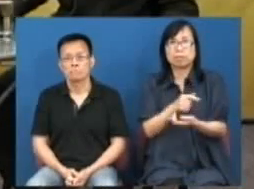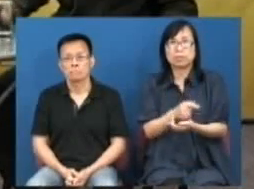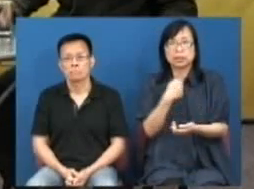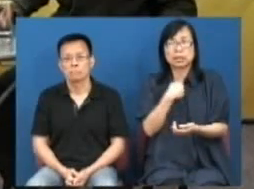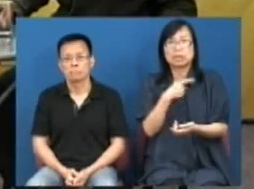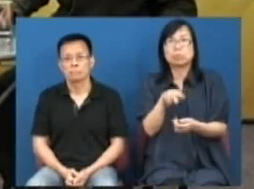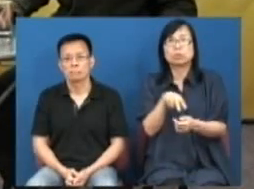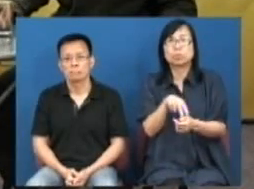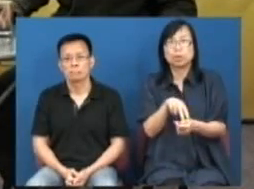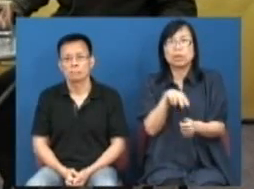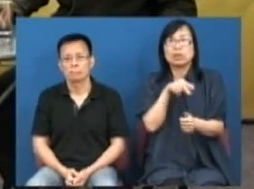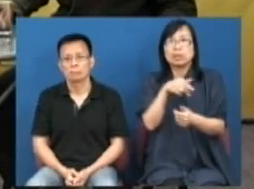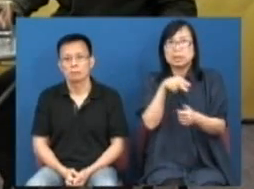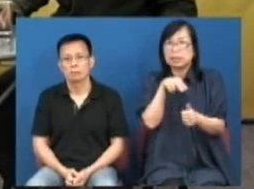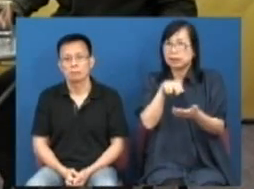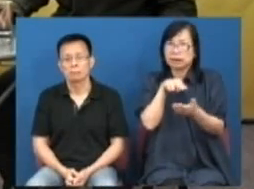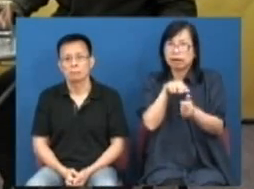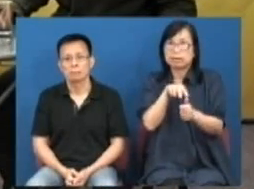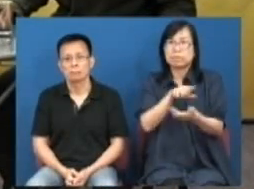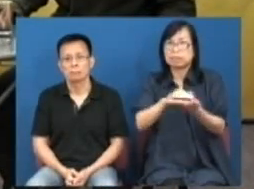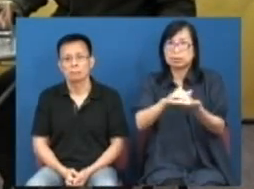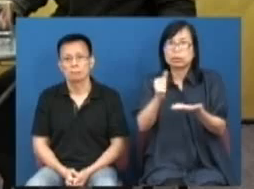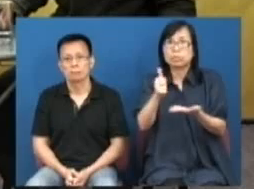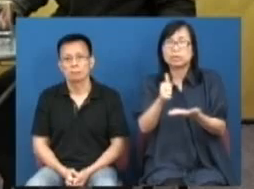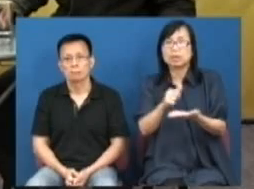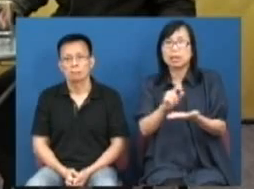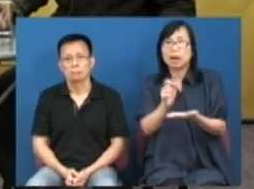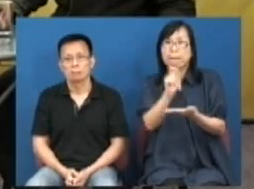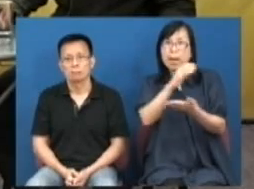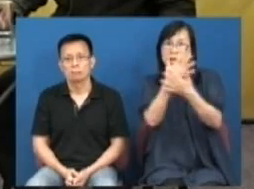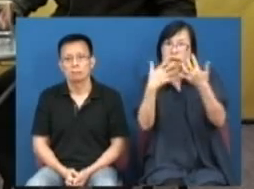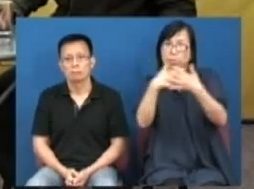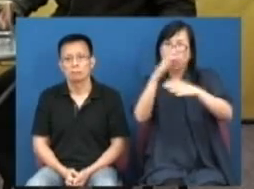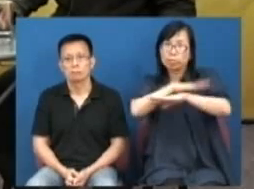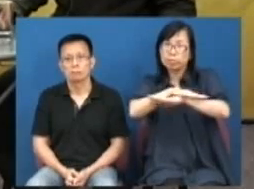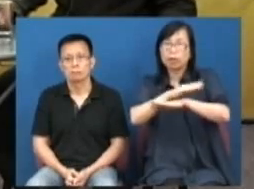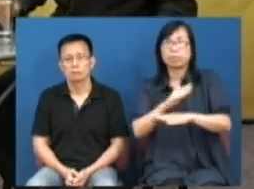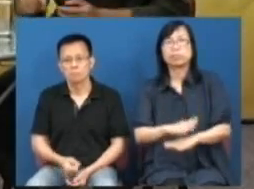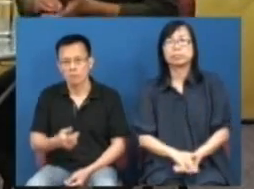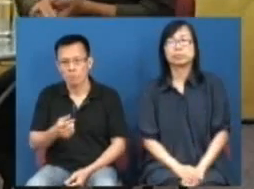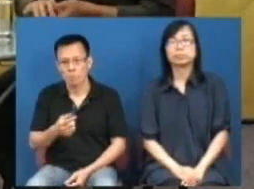可以，佢真係可以硬起上嚟，我同你寫到清清楚楚，係乜嘢叫做網台，乜嘢叫做唔得。 嗱，